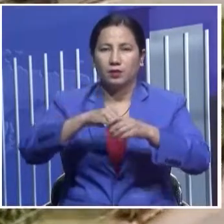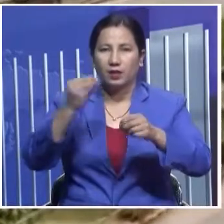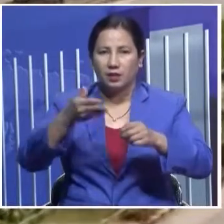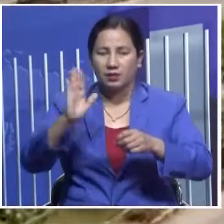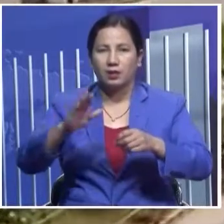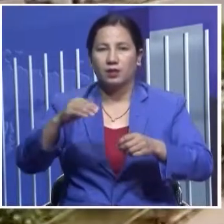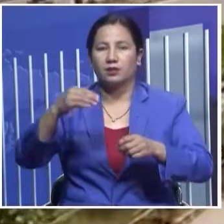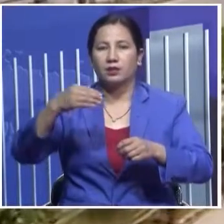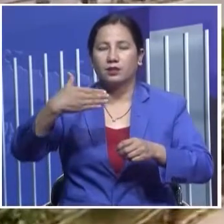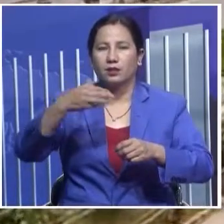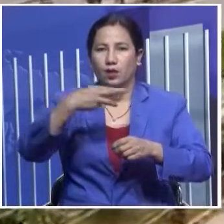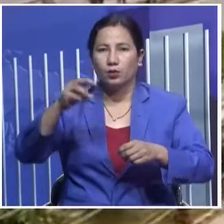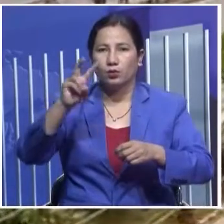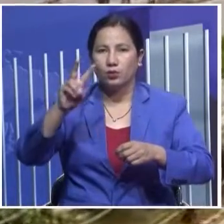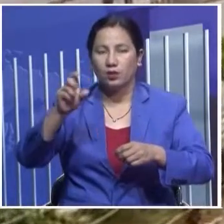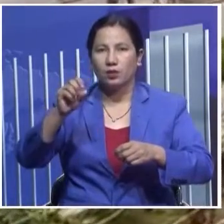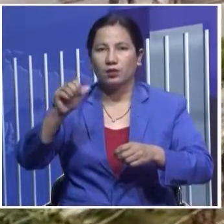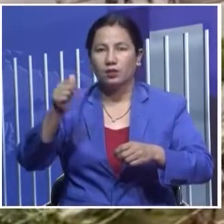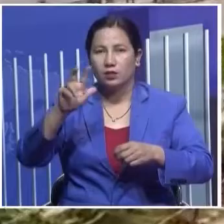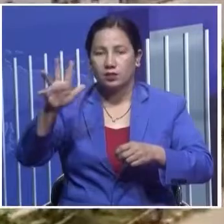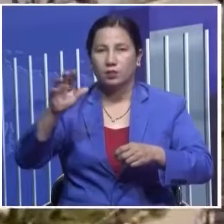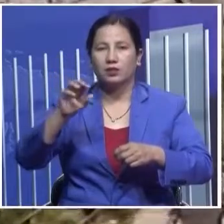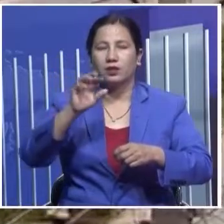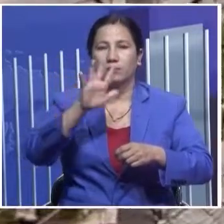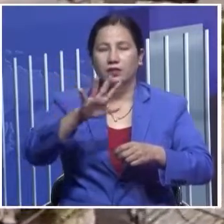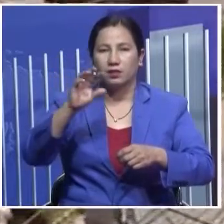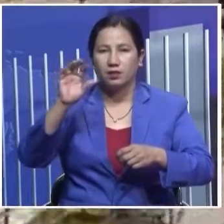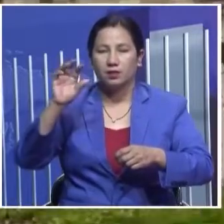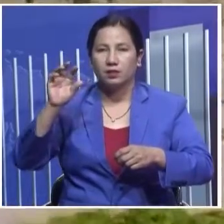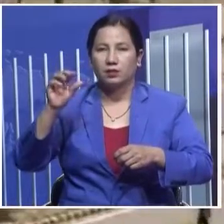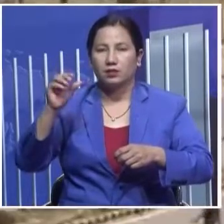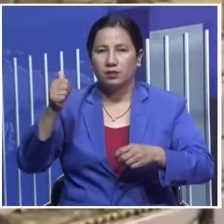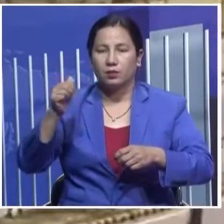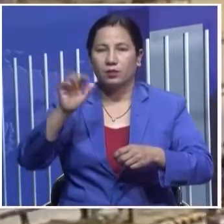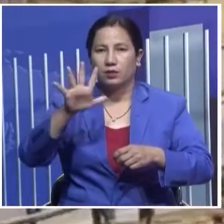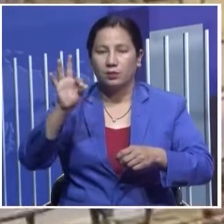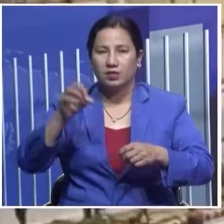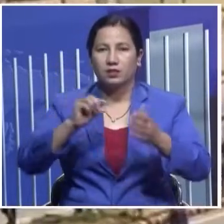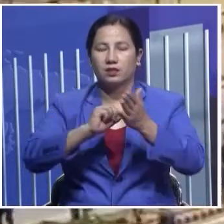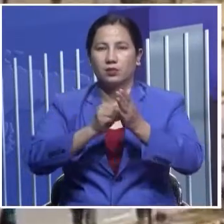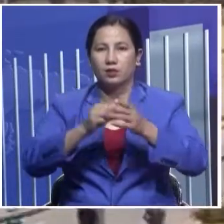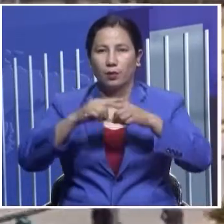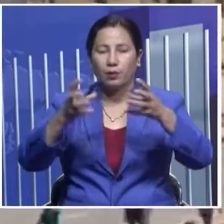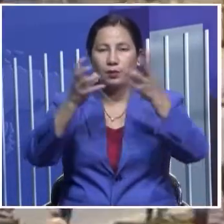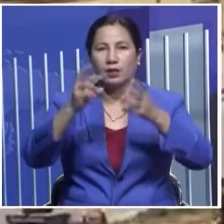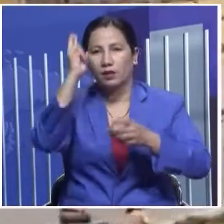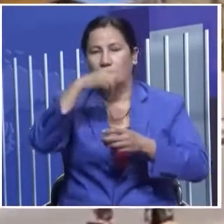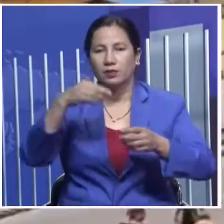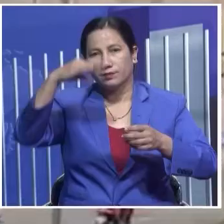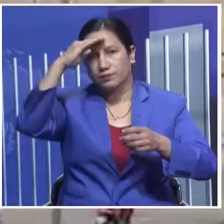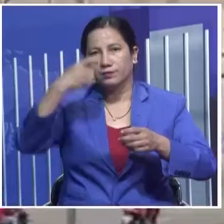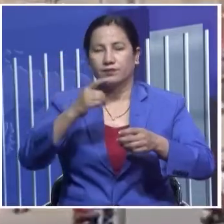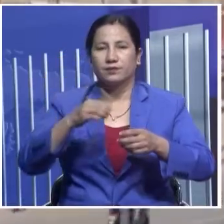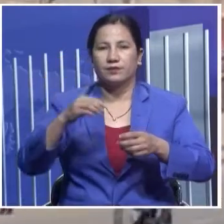क्रममा LU2X2656 र LU2X5685 नम्बरको ट्याङ्करमा आग लागि भएको रूपन्देही प्रहरीले जनाएको